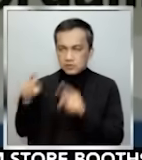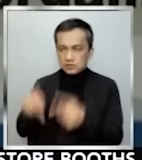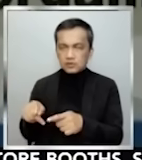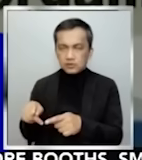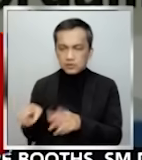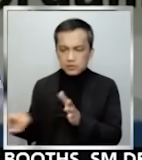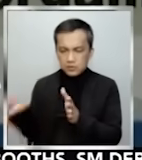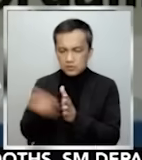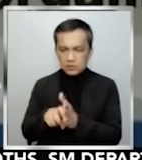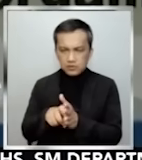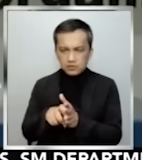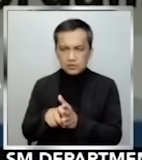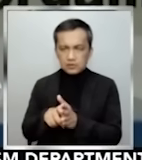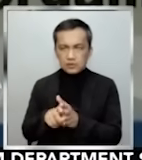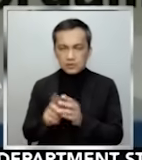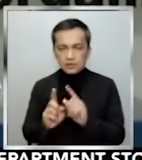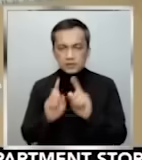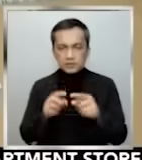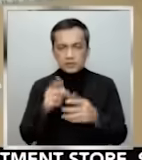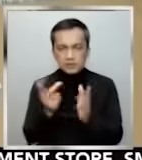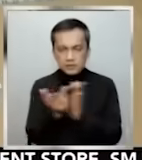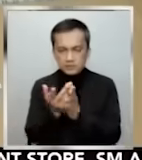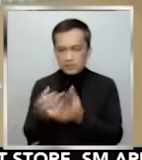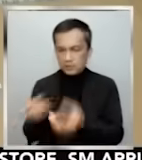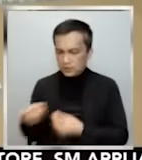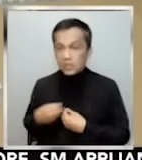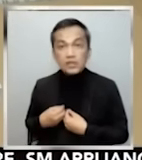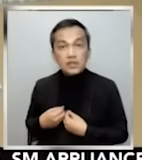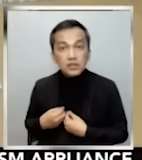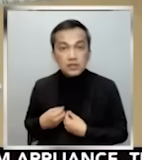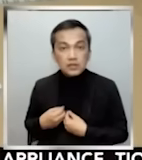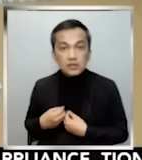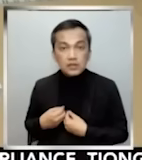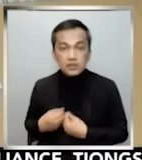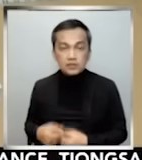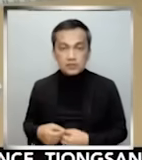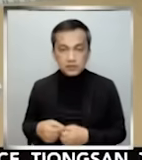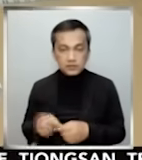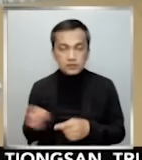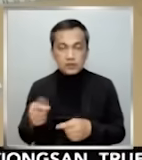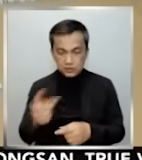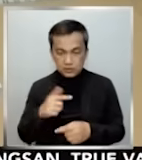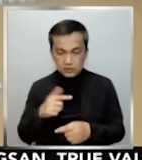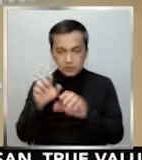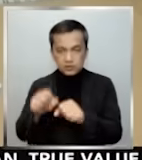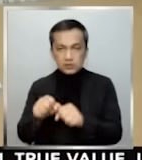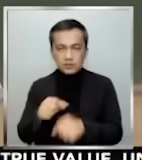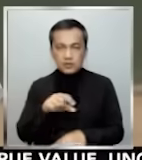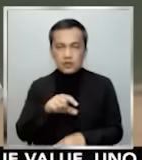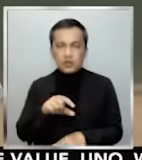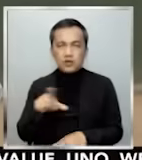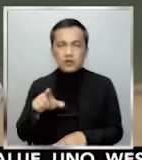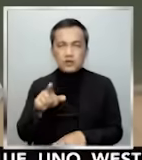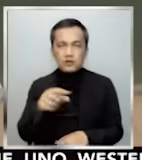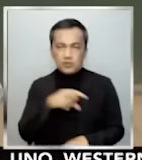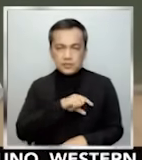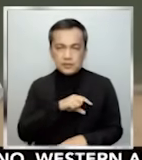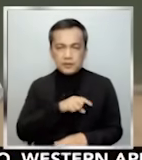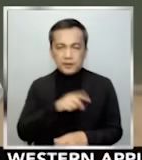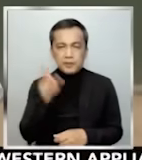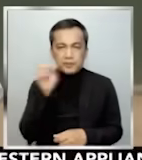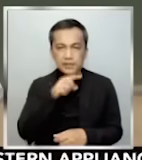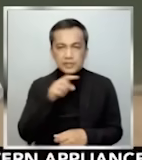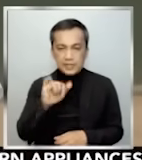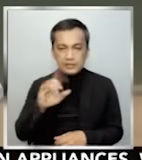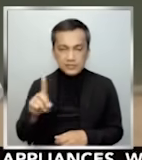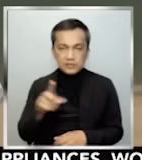nagpahatid sa Pasig sir binigay din niya sa akin yan nakumpiska rin ng mga pulis ang pekeng AFP ID ng suspect iba ang pangalan